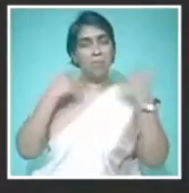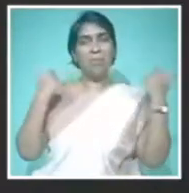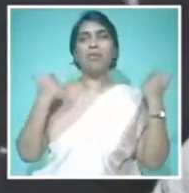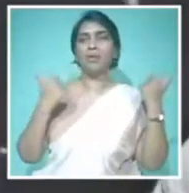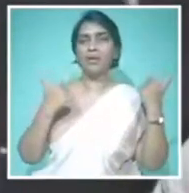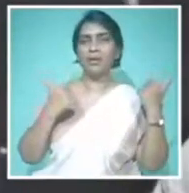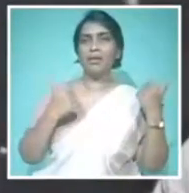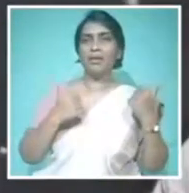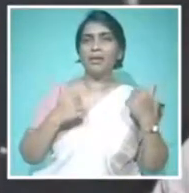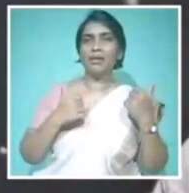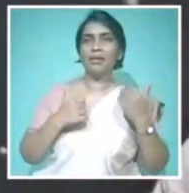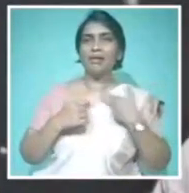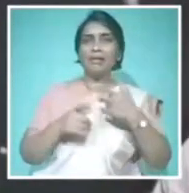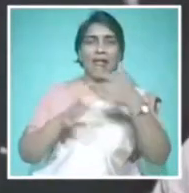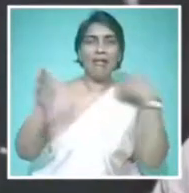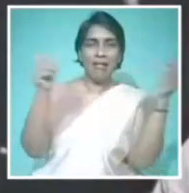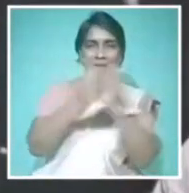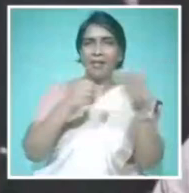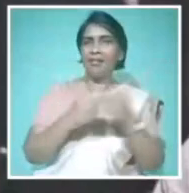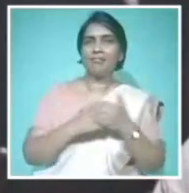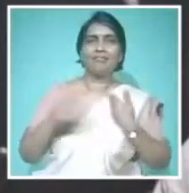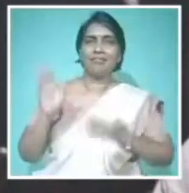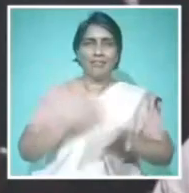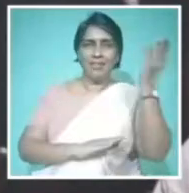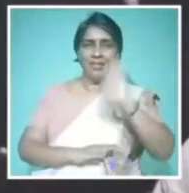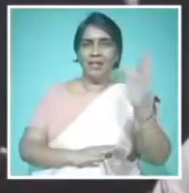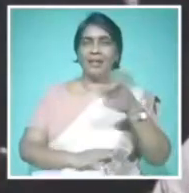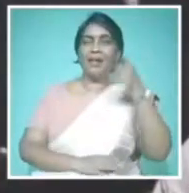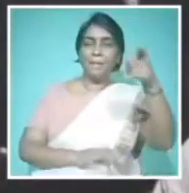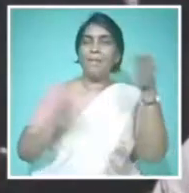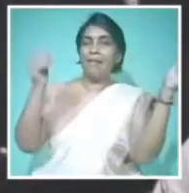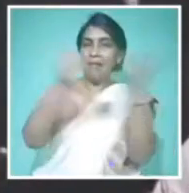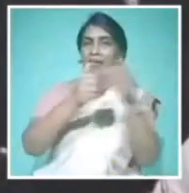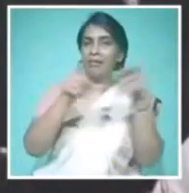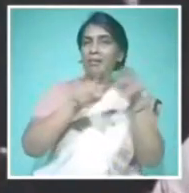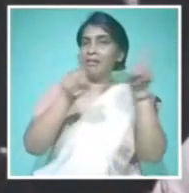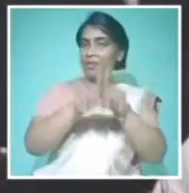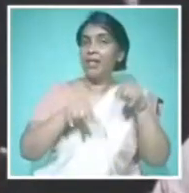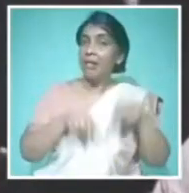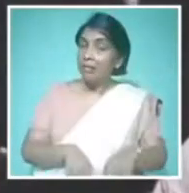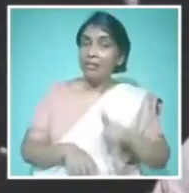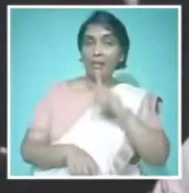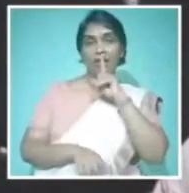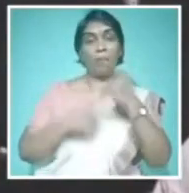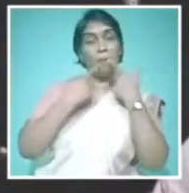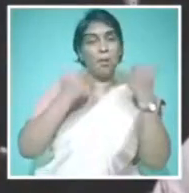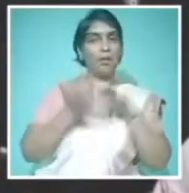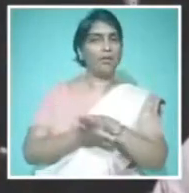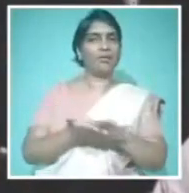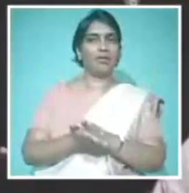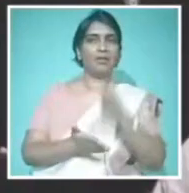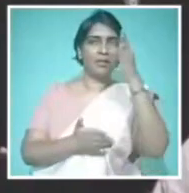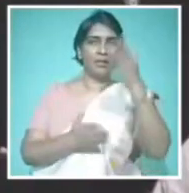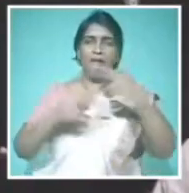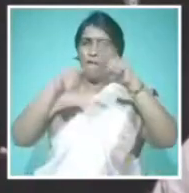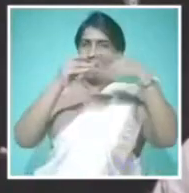මේ එක එක ගුබ්බායම් වල මම ලගින්න යන්නේ මෙයා එක ගුබ්බායම් වල ලගලා දැන් ඇවිල්ලා නිකන් මේ සුදා වෙන්න හදනවා